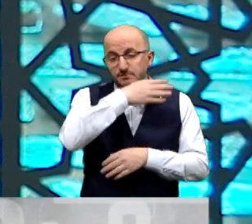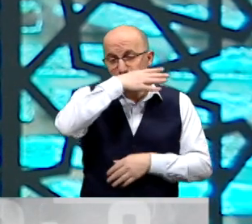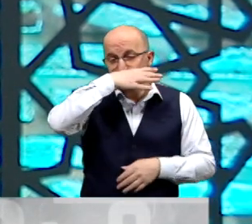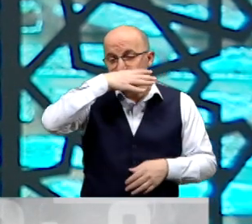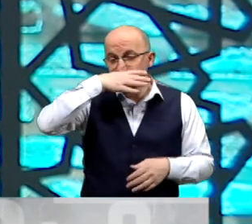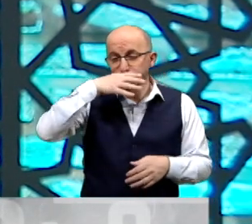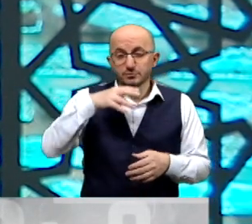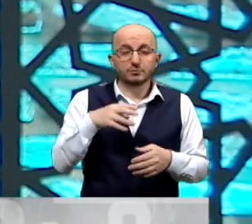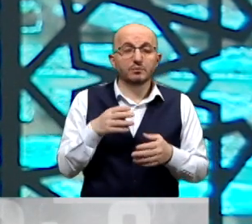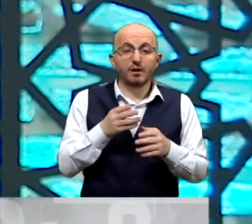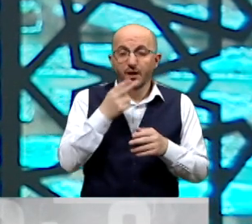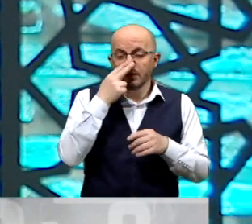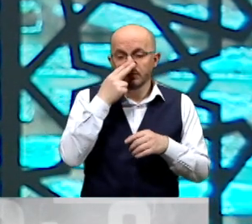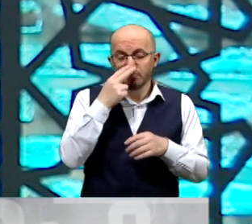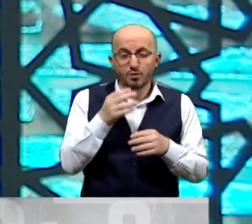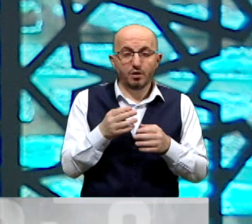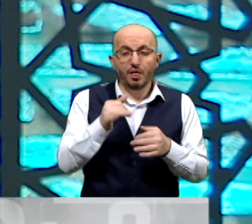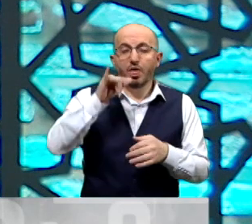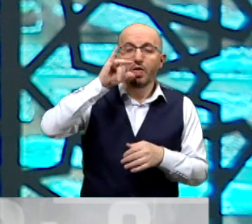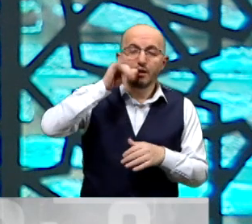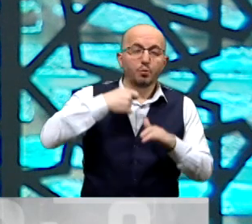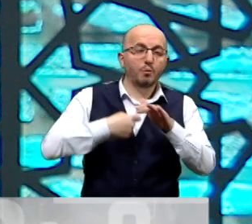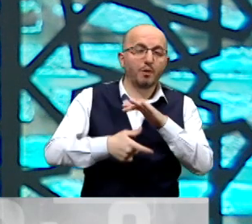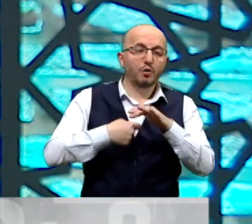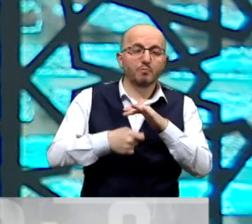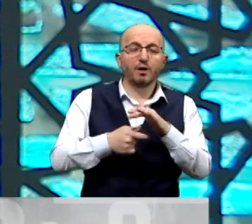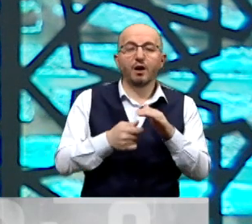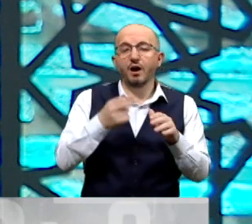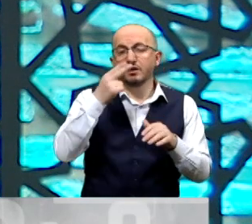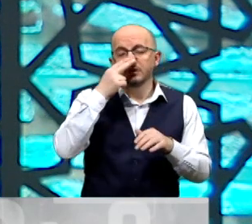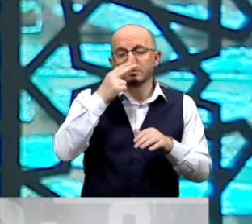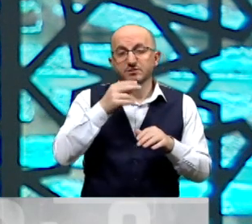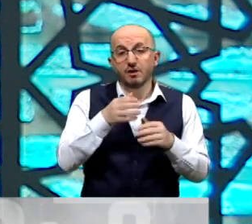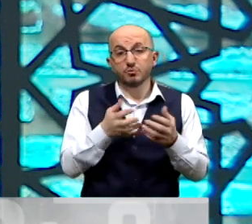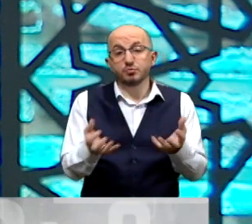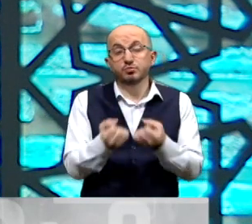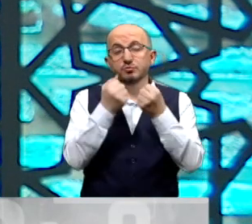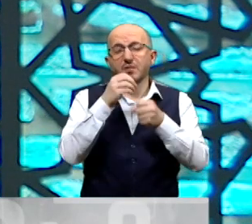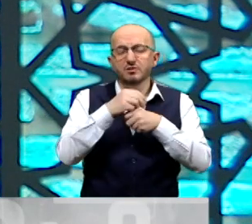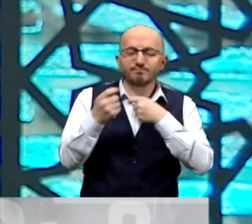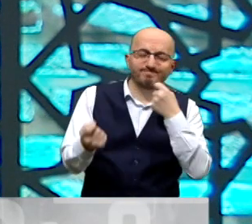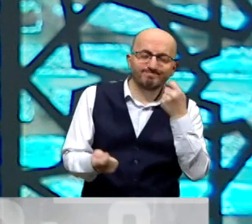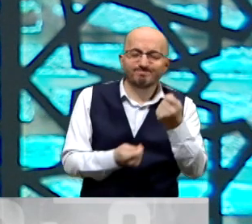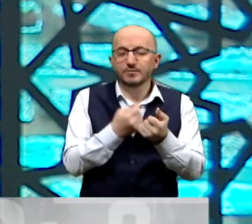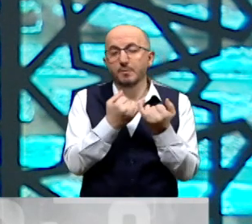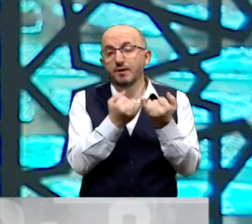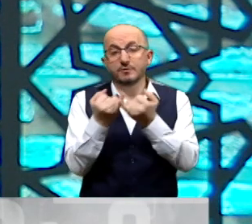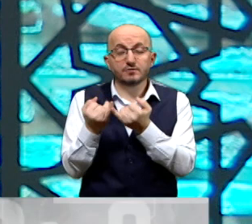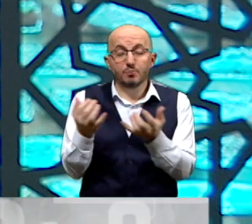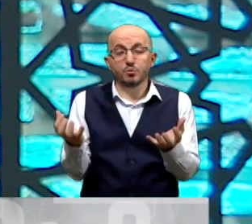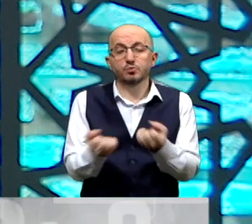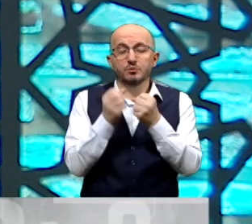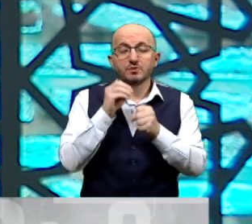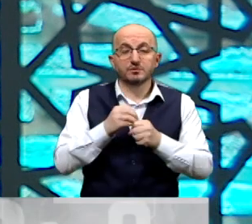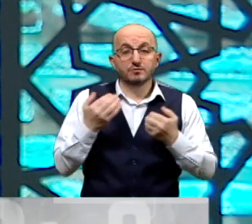bataklığına düşen alkol bataklığına düşen kumar bataklığına düşen çıkmak için çabalayan çırpınan kardeşlerimizin kurtulması